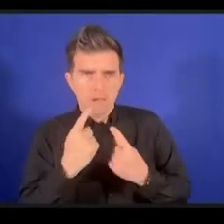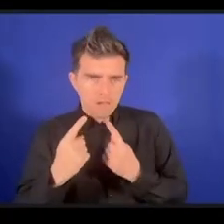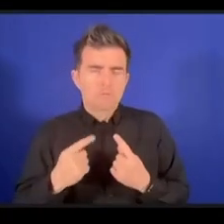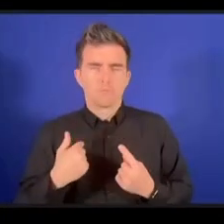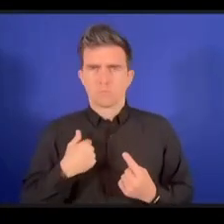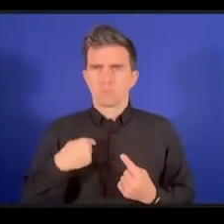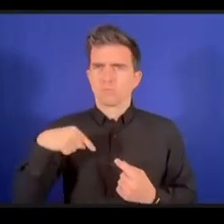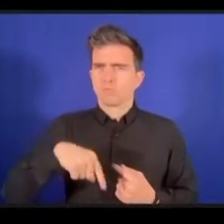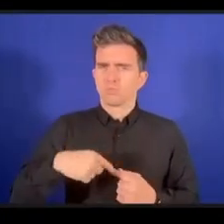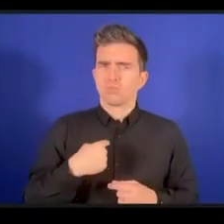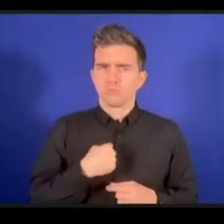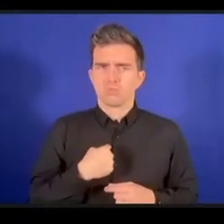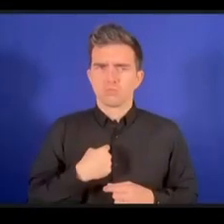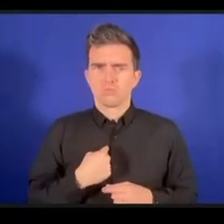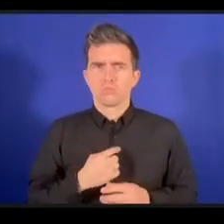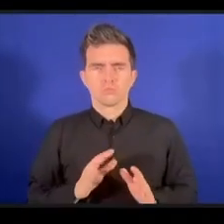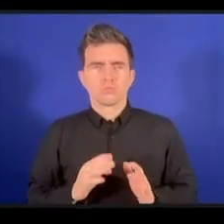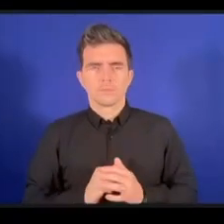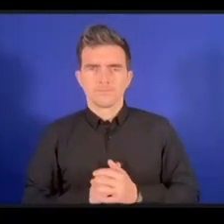大家下午好，